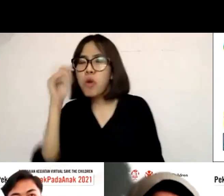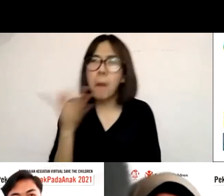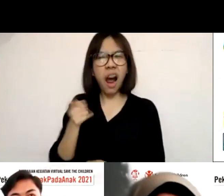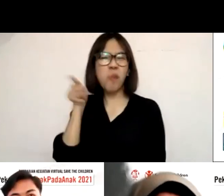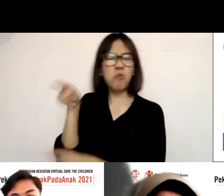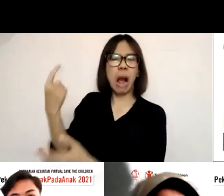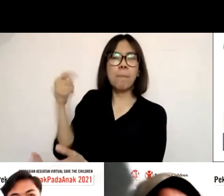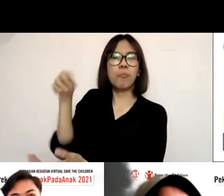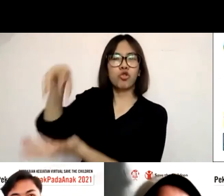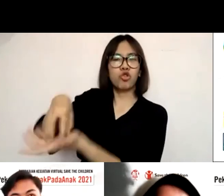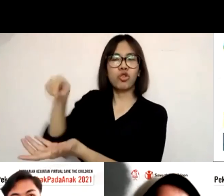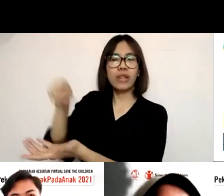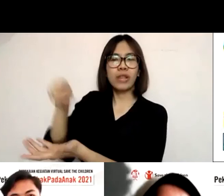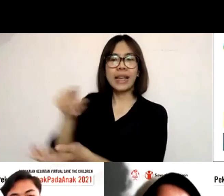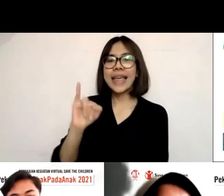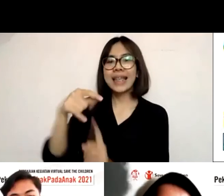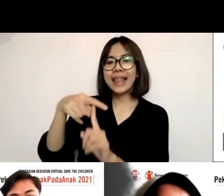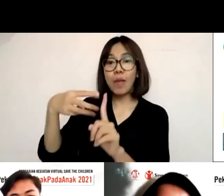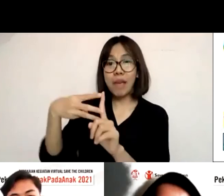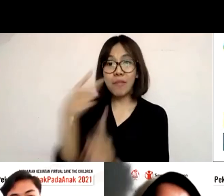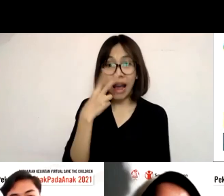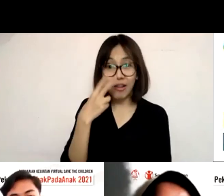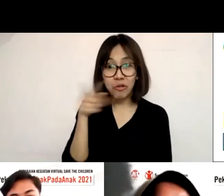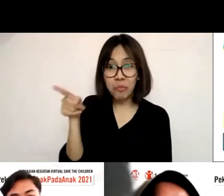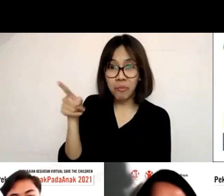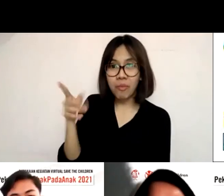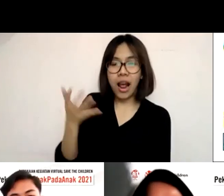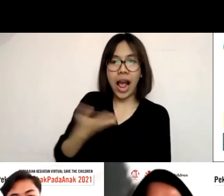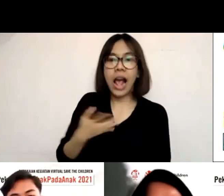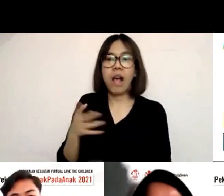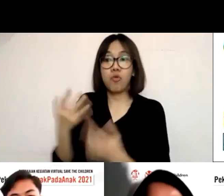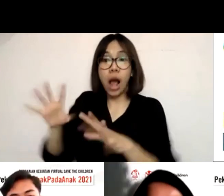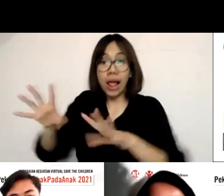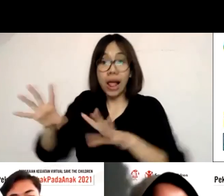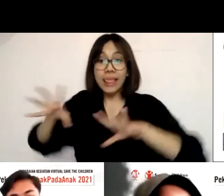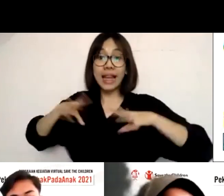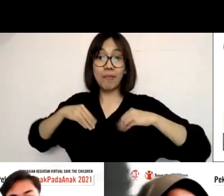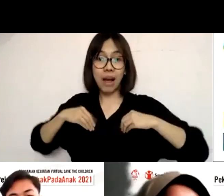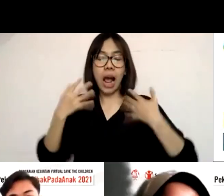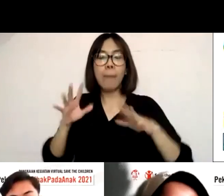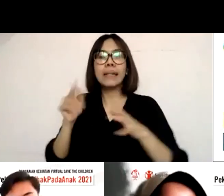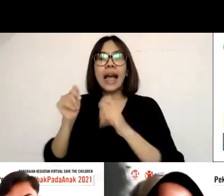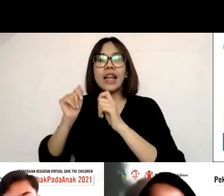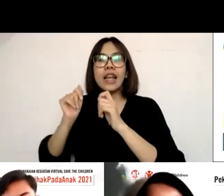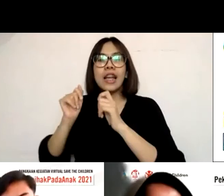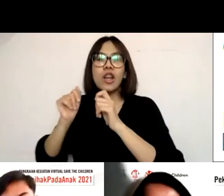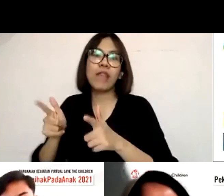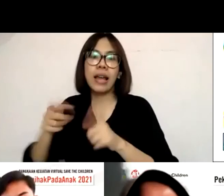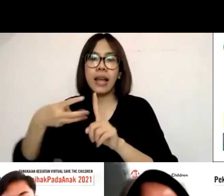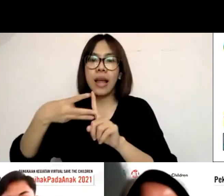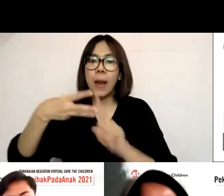nanti mengajukan KIP kuliah. Kalau nanti ada kesulitan di